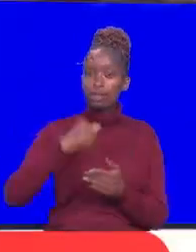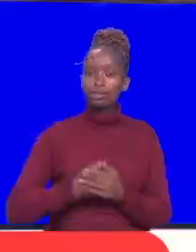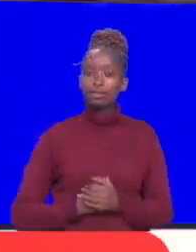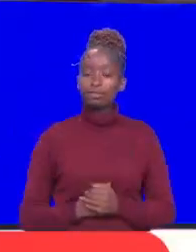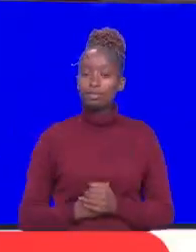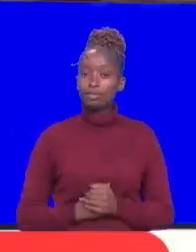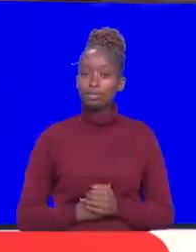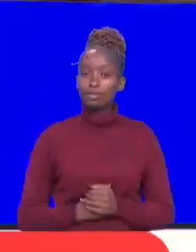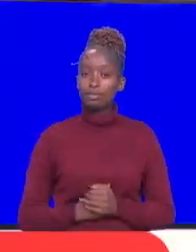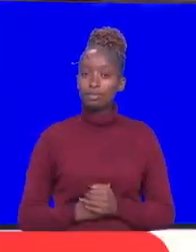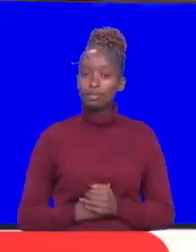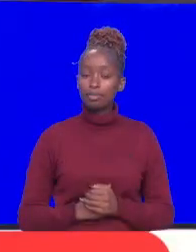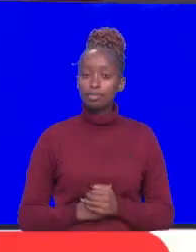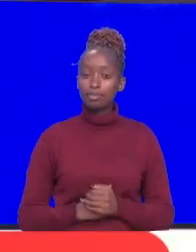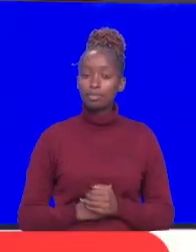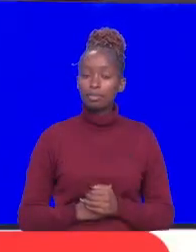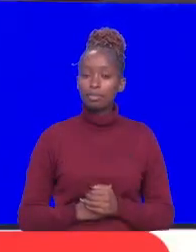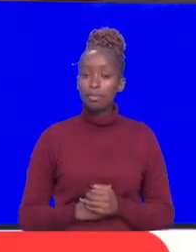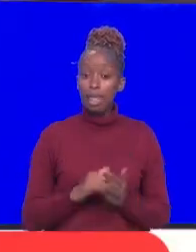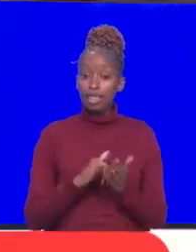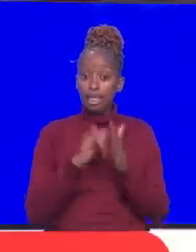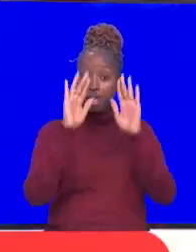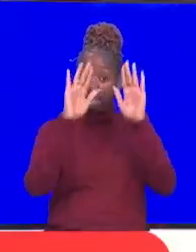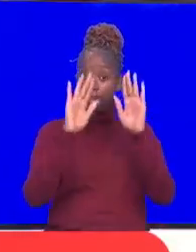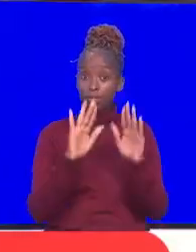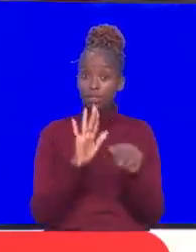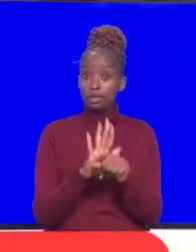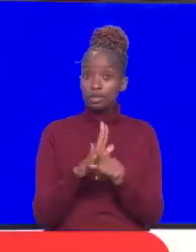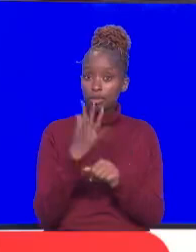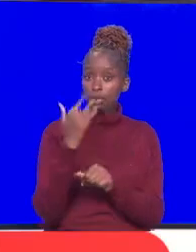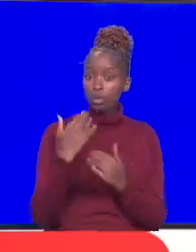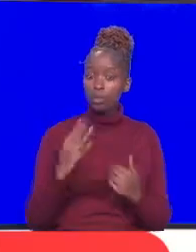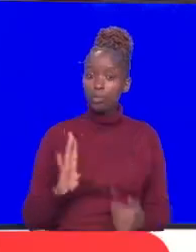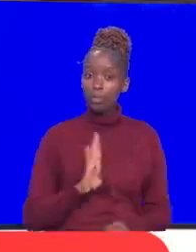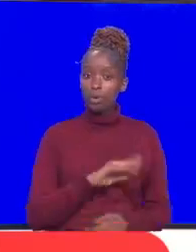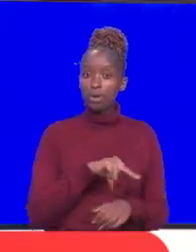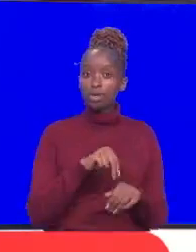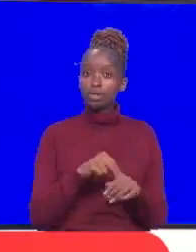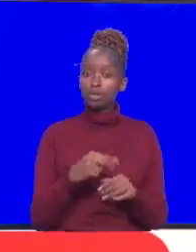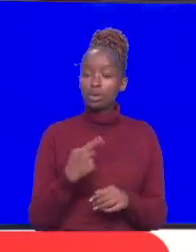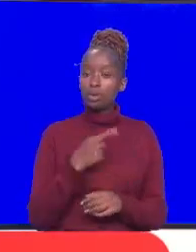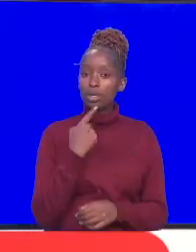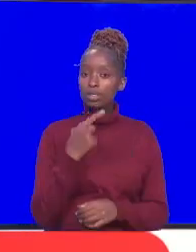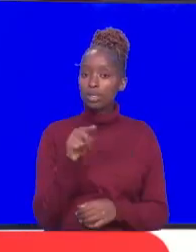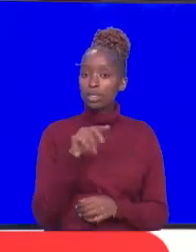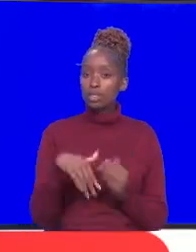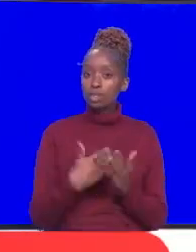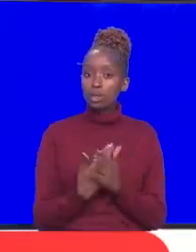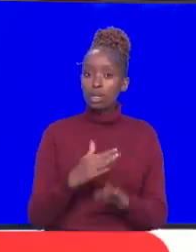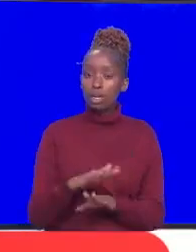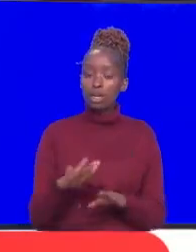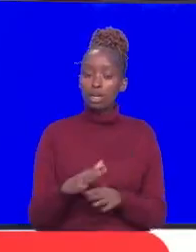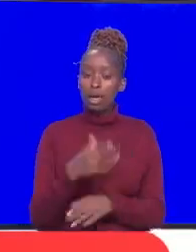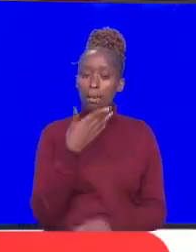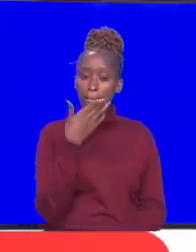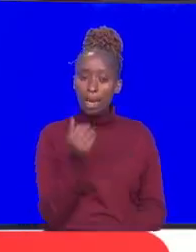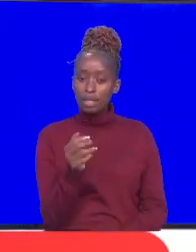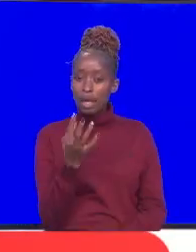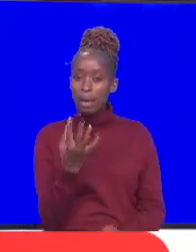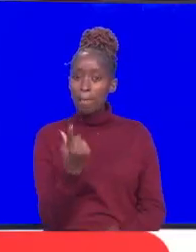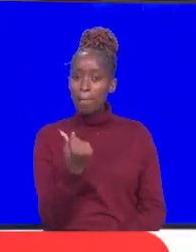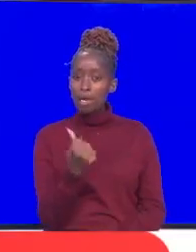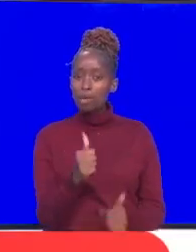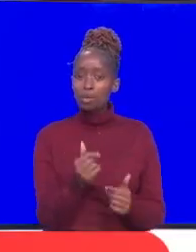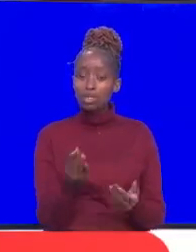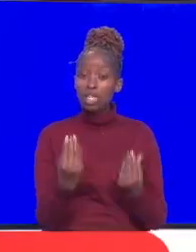Na hiyo ni muhimu sana kwa sababu bodi ya kitaifa huwa tunahimiza maeneo bunge kwamba ni bora zile hela tunapewa